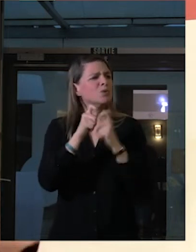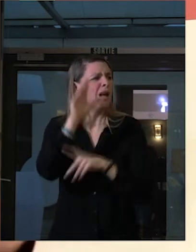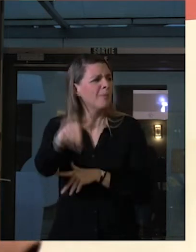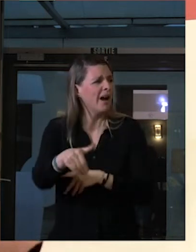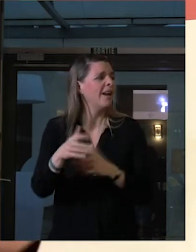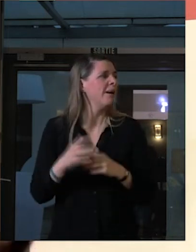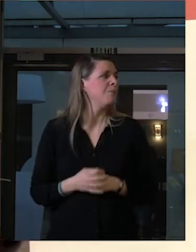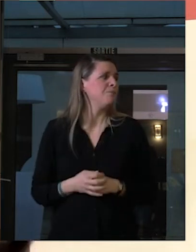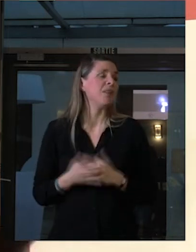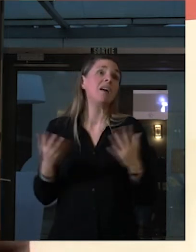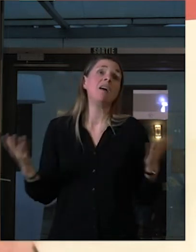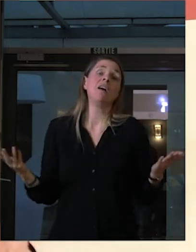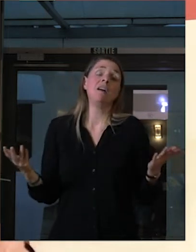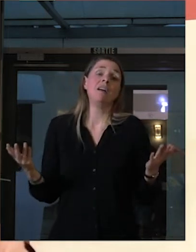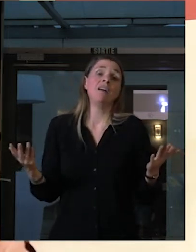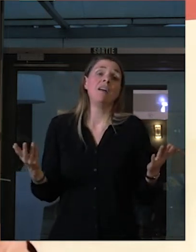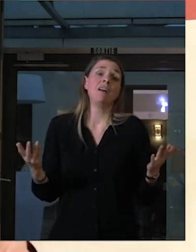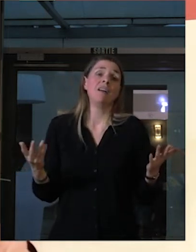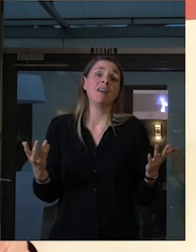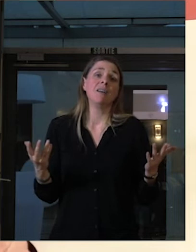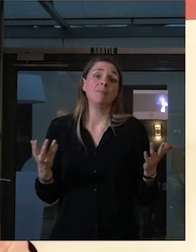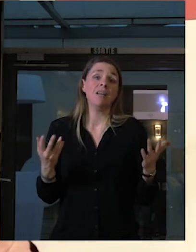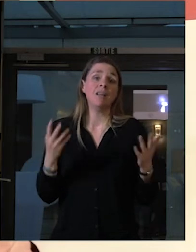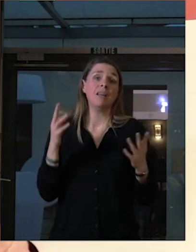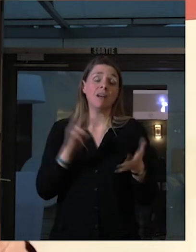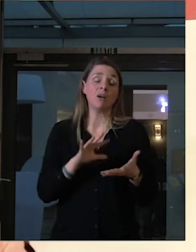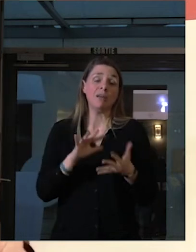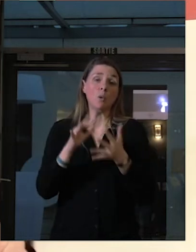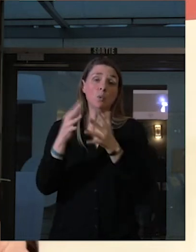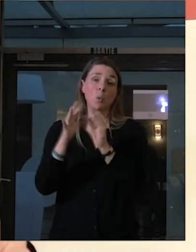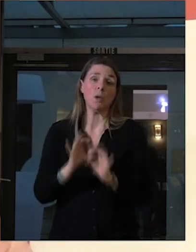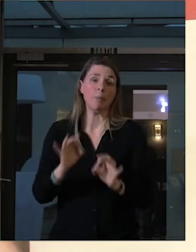on est quand même, bon, on n'est pas sur une perception très très évoluée. Voilà.